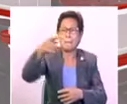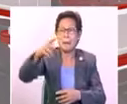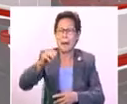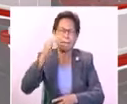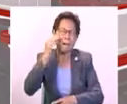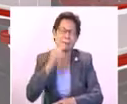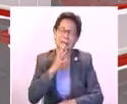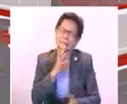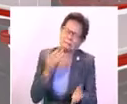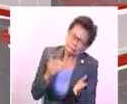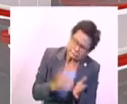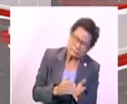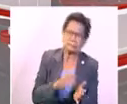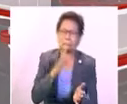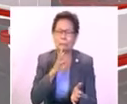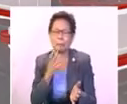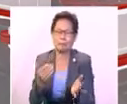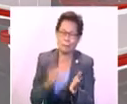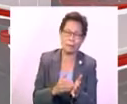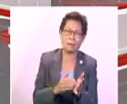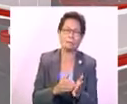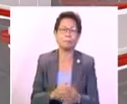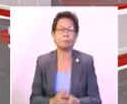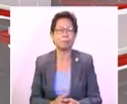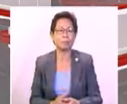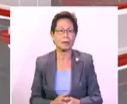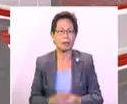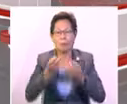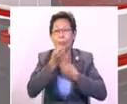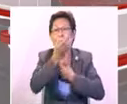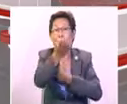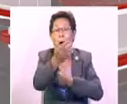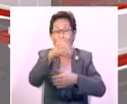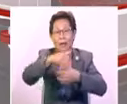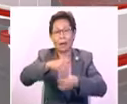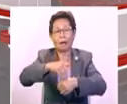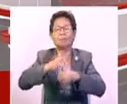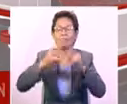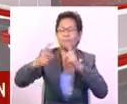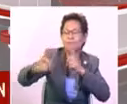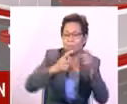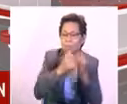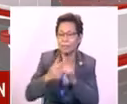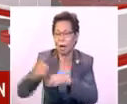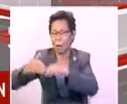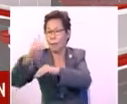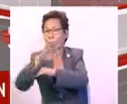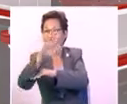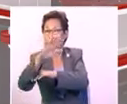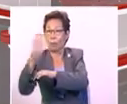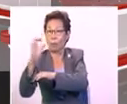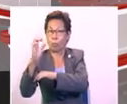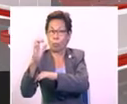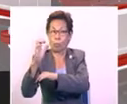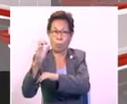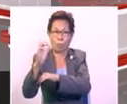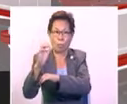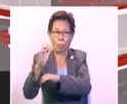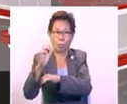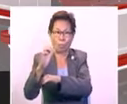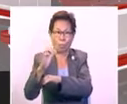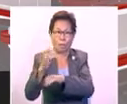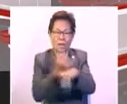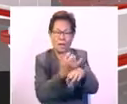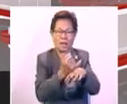Perdana Menteri Tun Dr. Mahathir Mohamad. Dan kali ini ia disuarakan dalam sesi dialog bersama lebih 500 penggiat